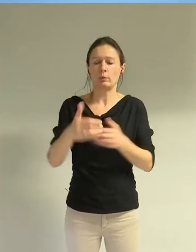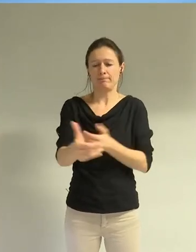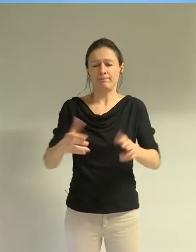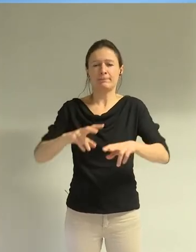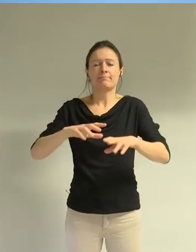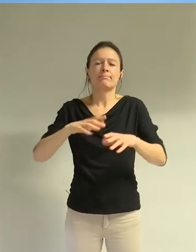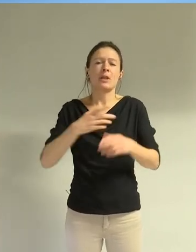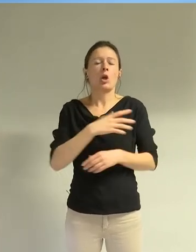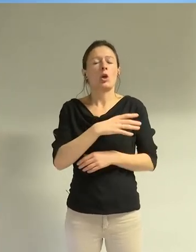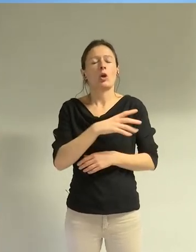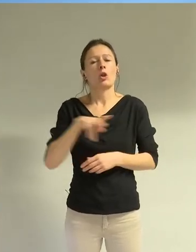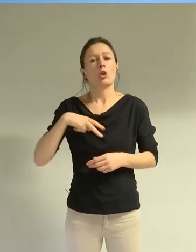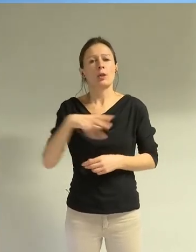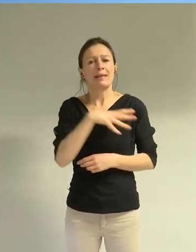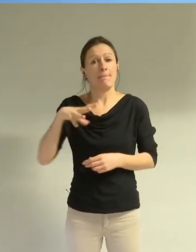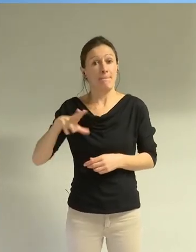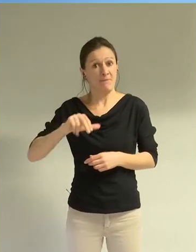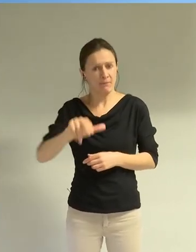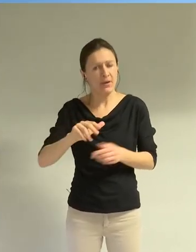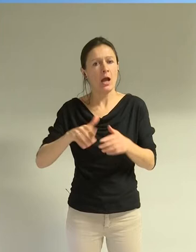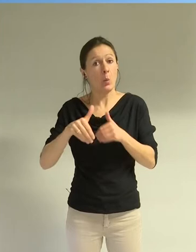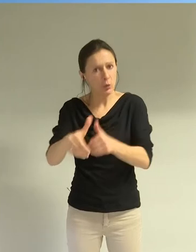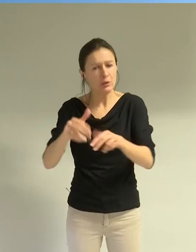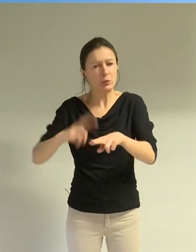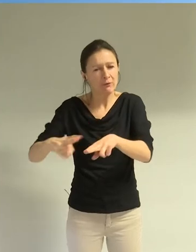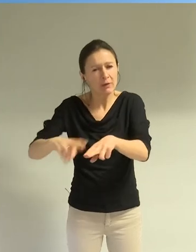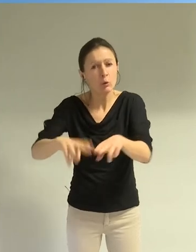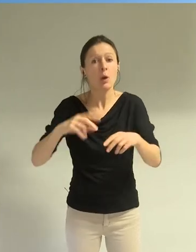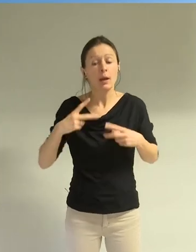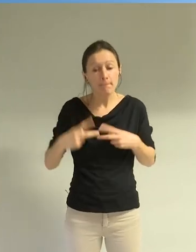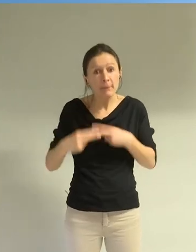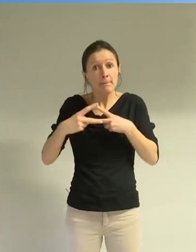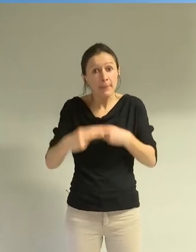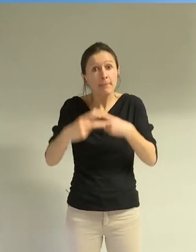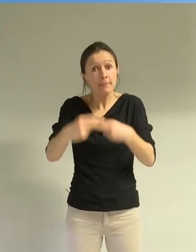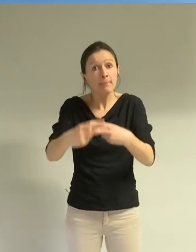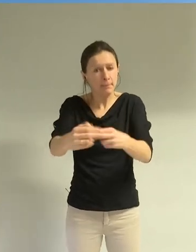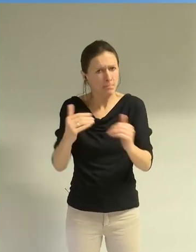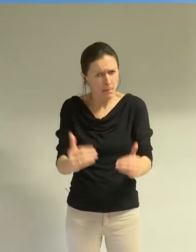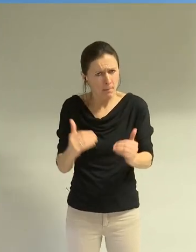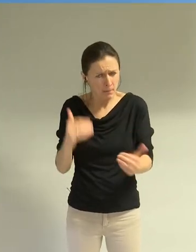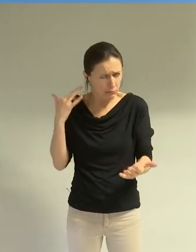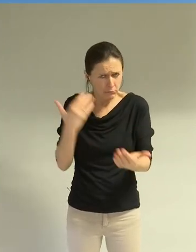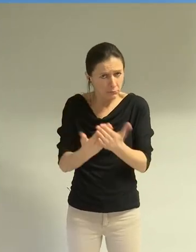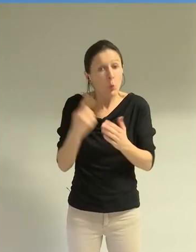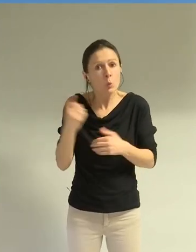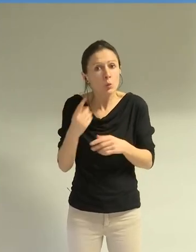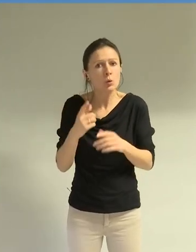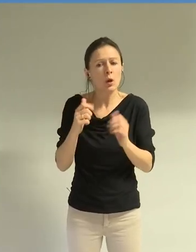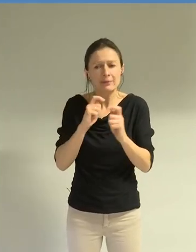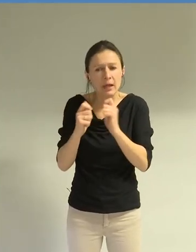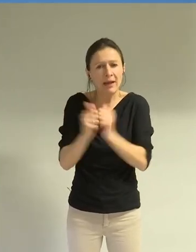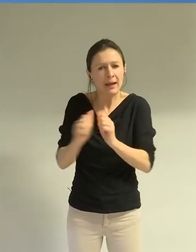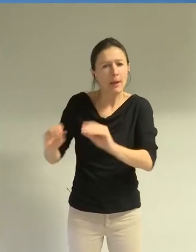avec des projets étape par étape comme nous l'avons toujours fait des projets travailler avec les habitantes et habitants les commerçants